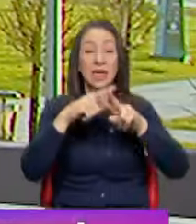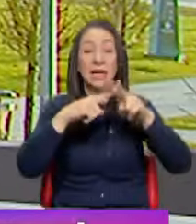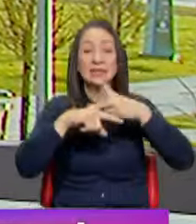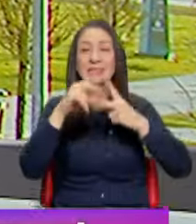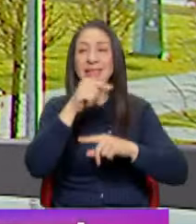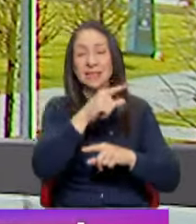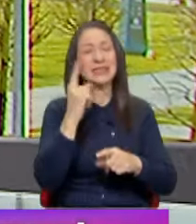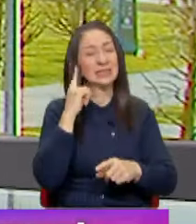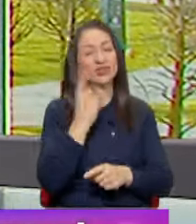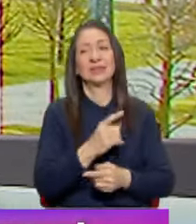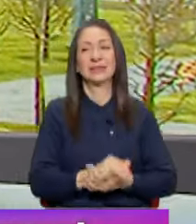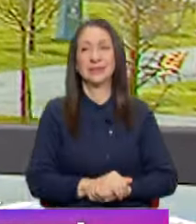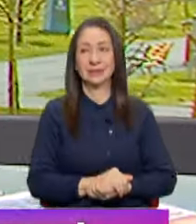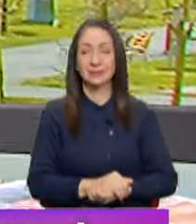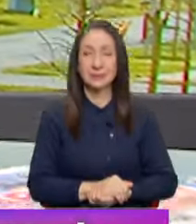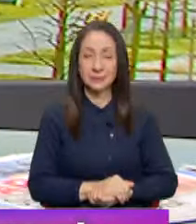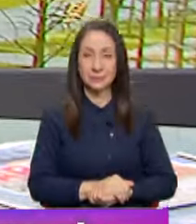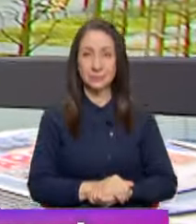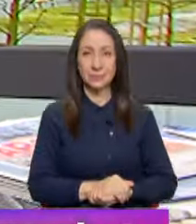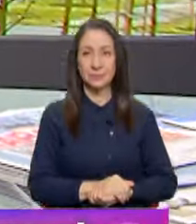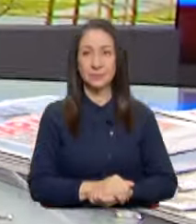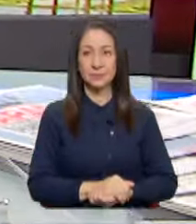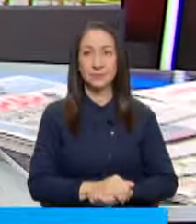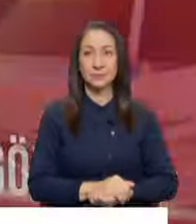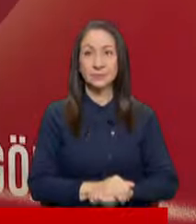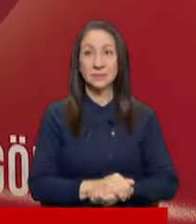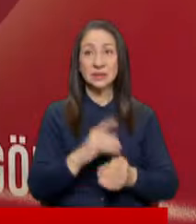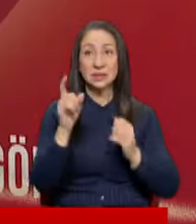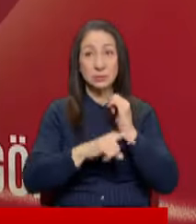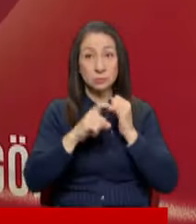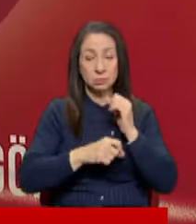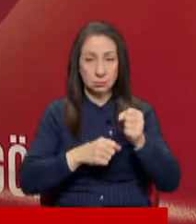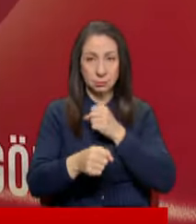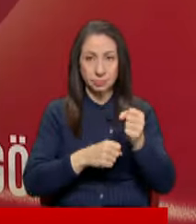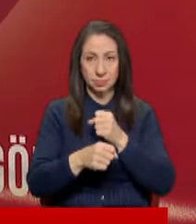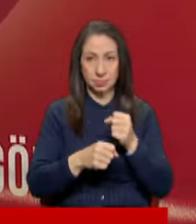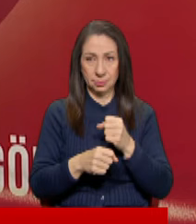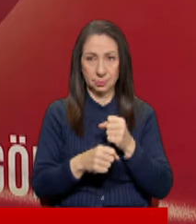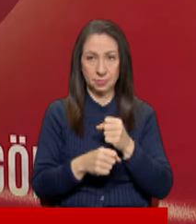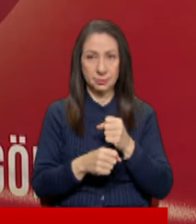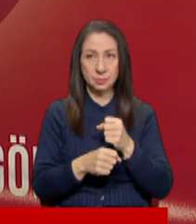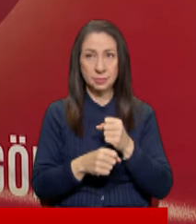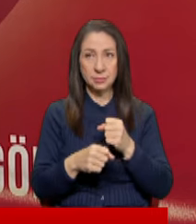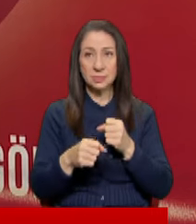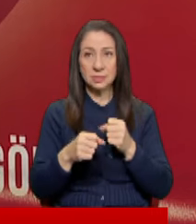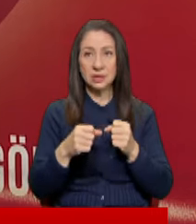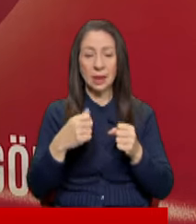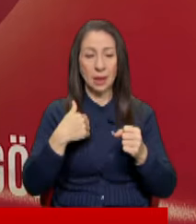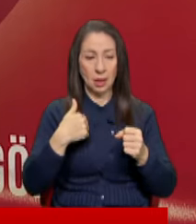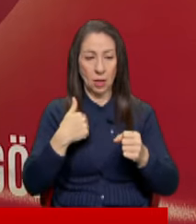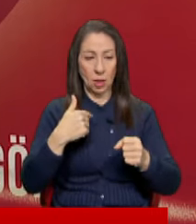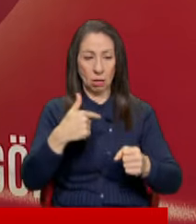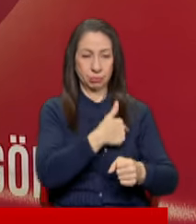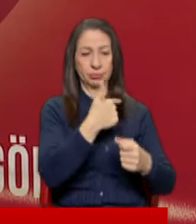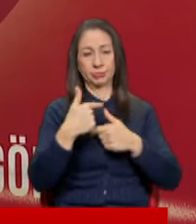gazilerimizin sesini dinleyeceksiniz terörle mücadele Ee de yaralanan Gaziler ile